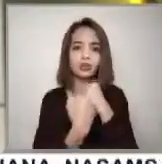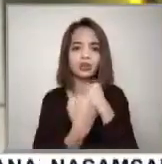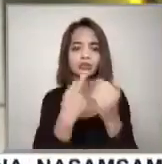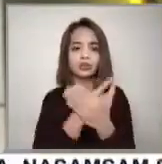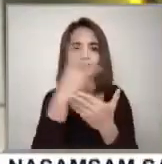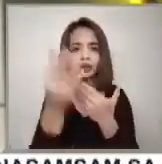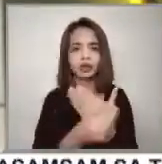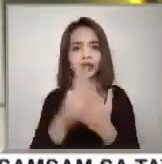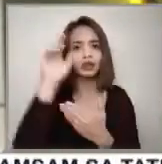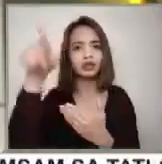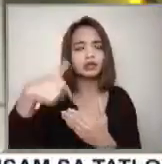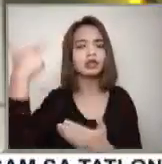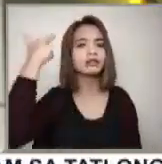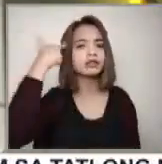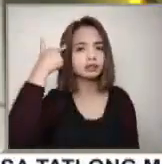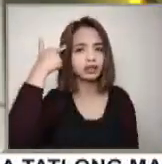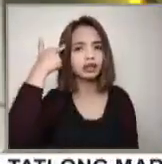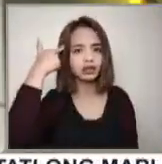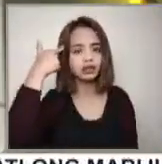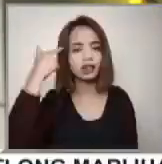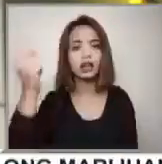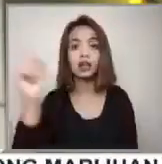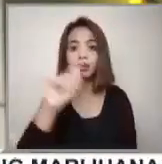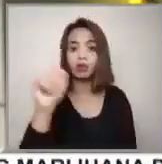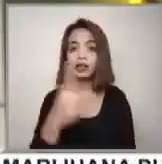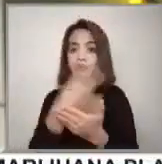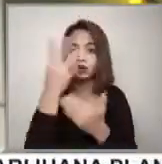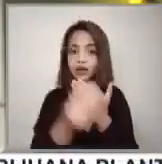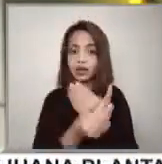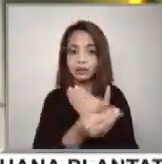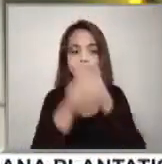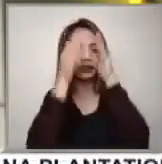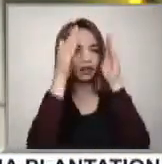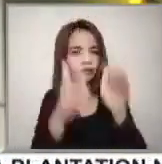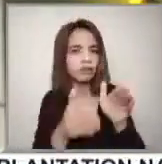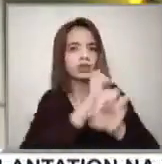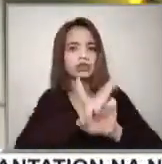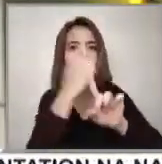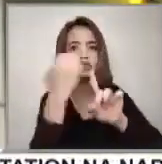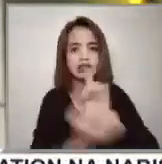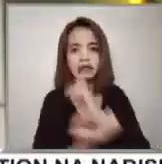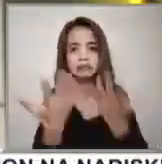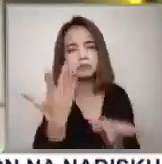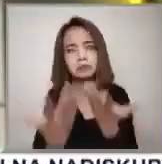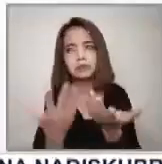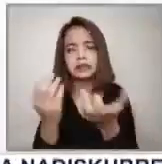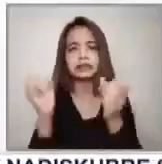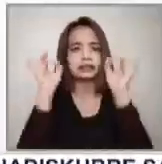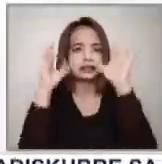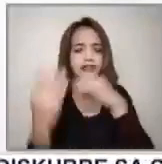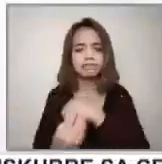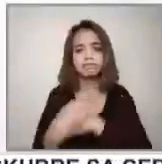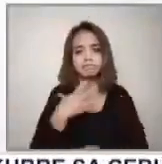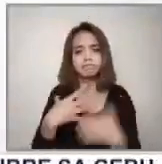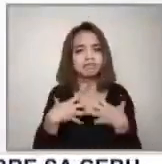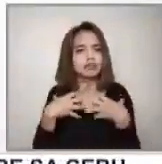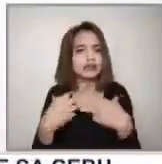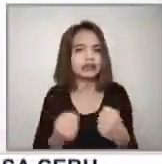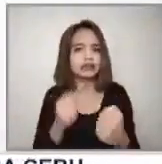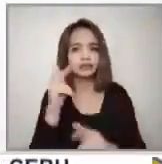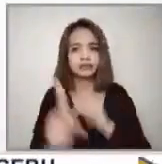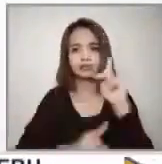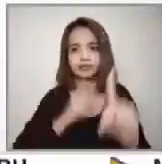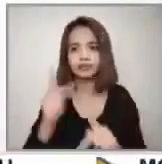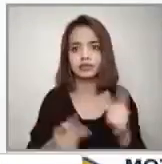nakatutok sa mga environmental issues na may seryosong epekto sa kalusugan ng mga tao. Iniginawa ni Secretary Andanar